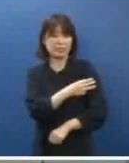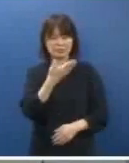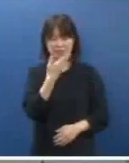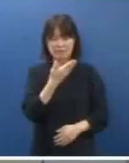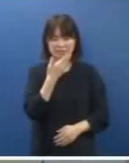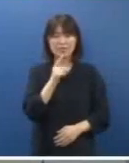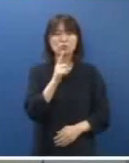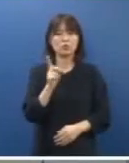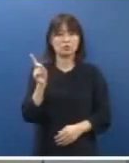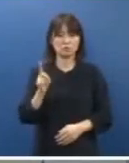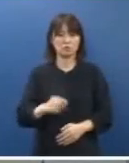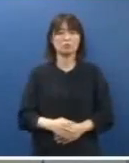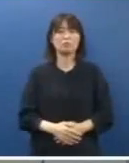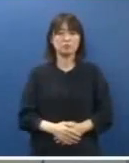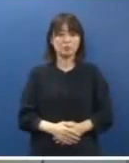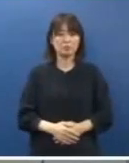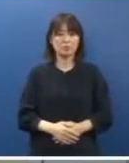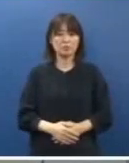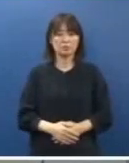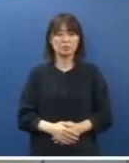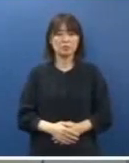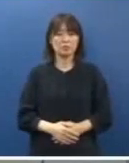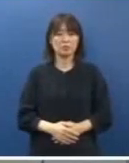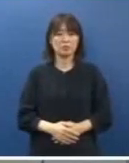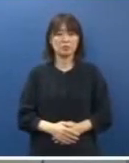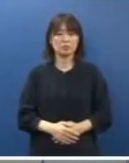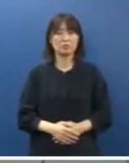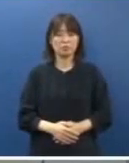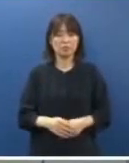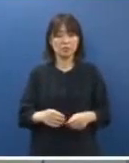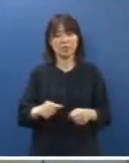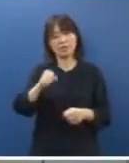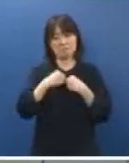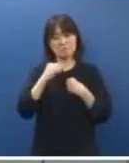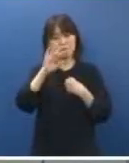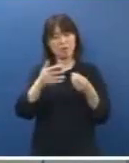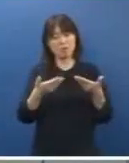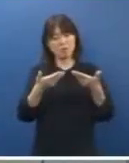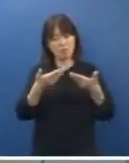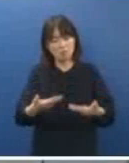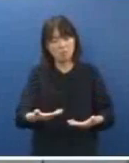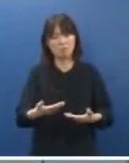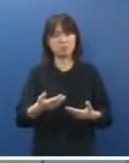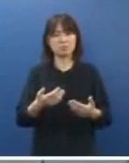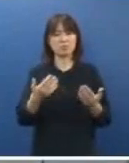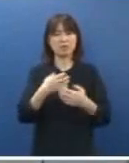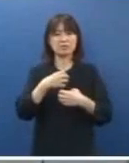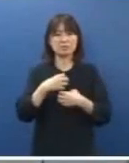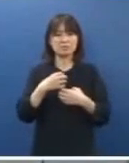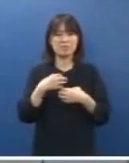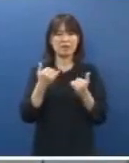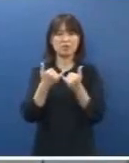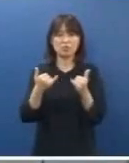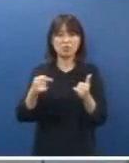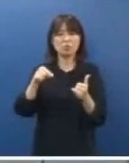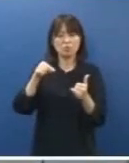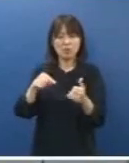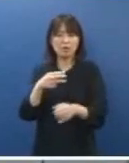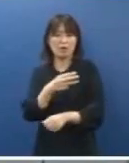であります。で、特に重症度の高くなる可能性のある方々については推奨されるところであり